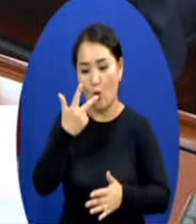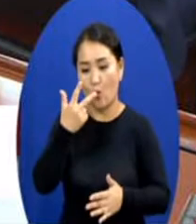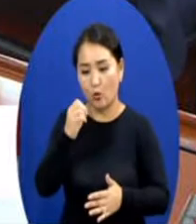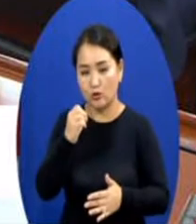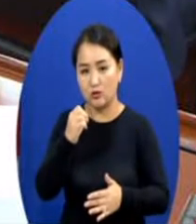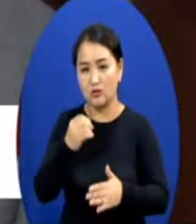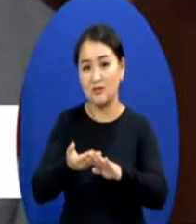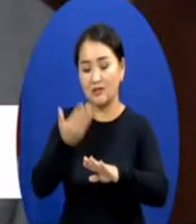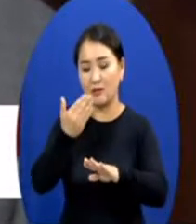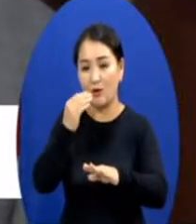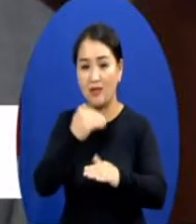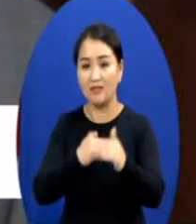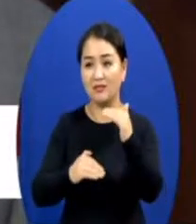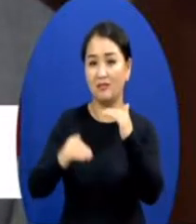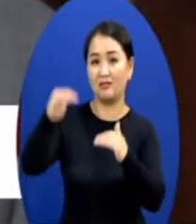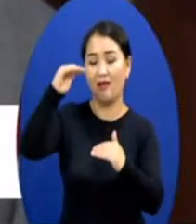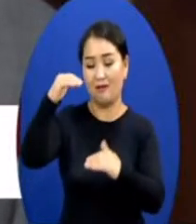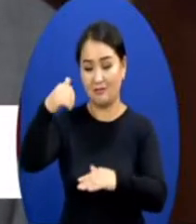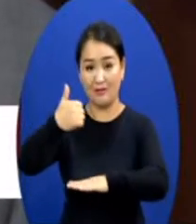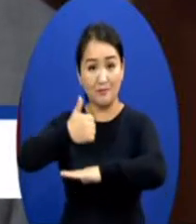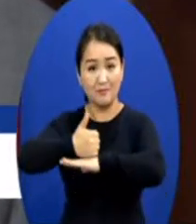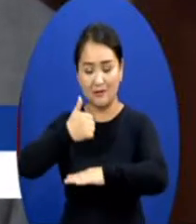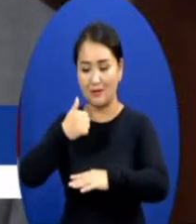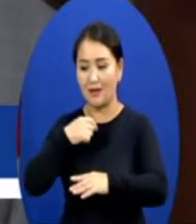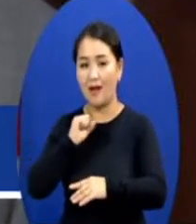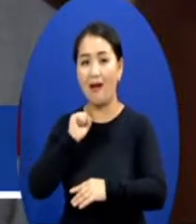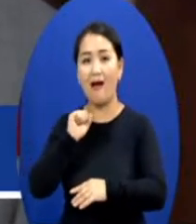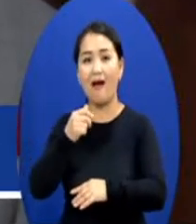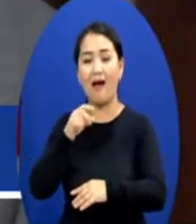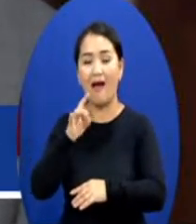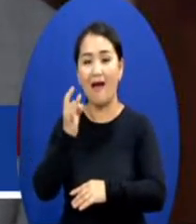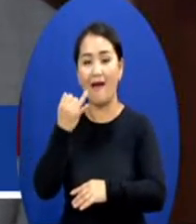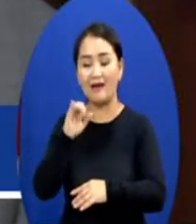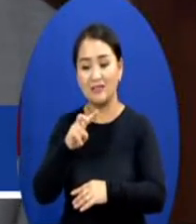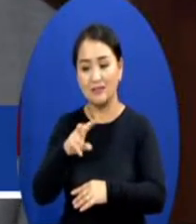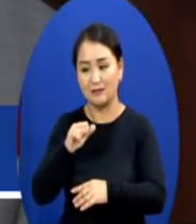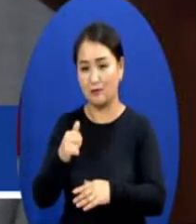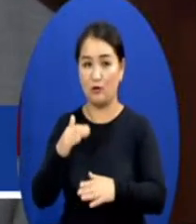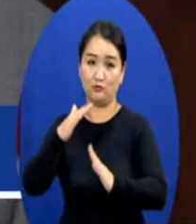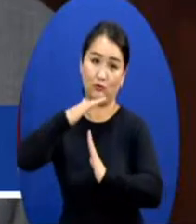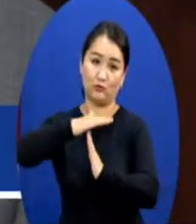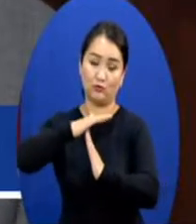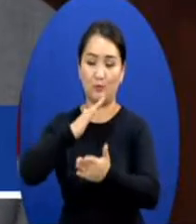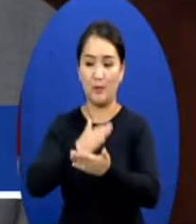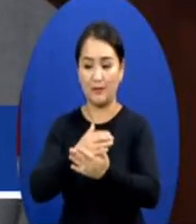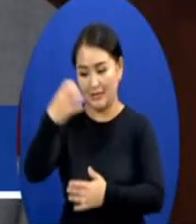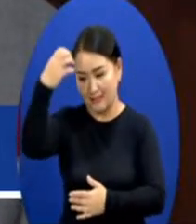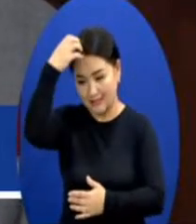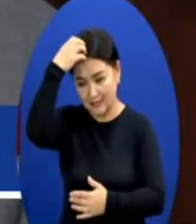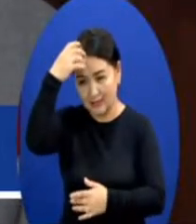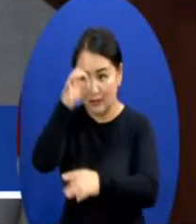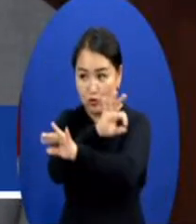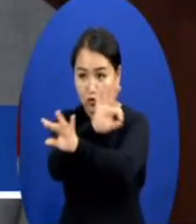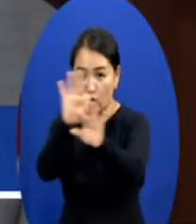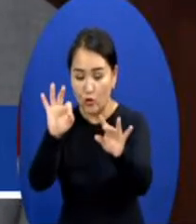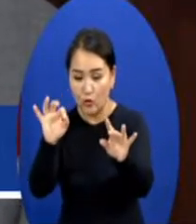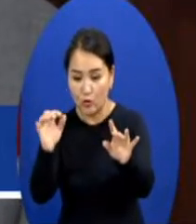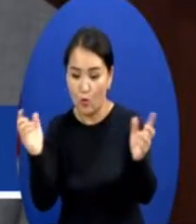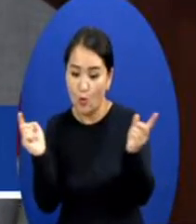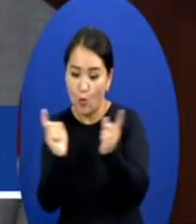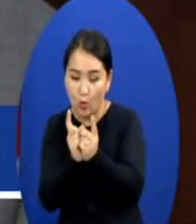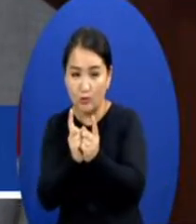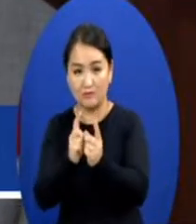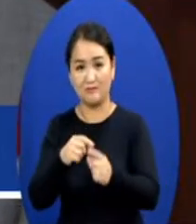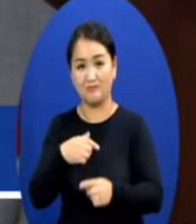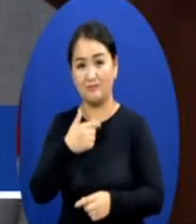өндөр дээд түвшний айлчлал арга хэмжээнүүд хойшлогдсон байна. Засгийн газар хоорондын комисс уулзалтууд бас хойшлогдсон байна. Гэхдээ одоо энэ үйлсэн нөхцөл